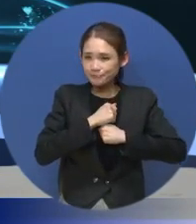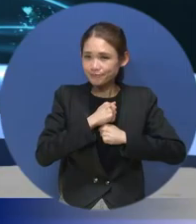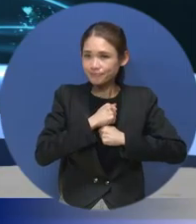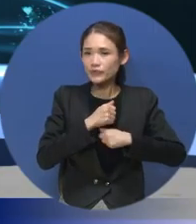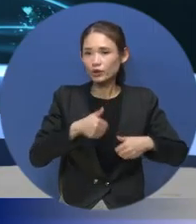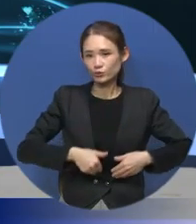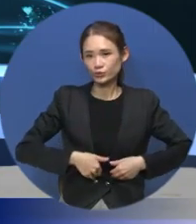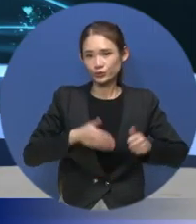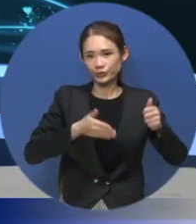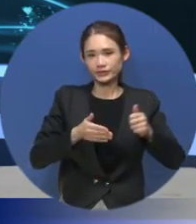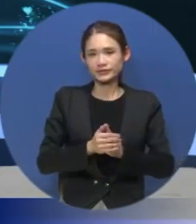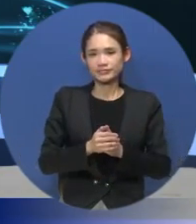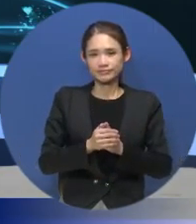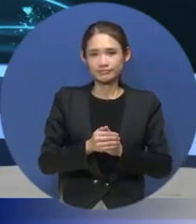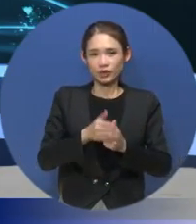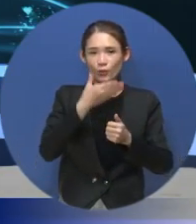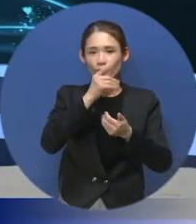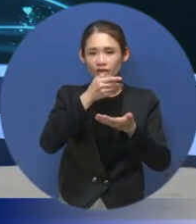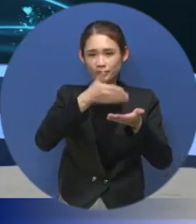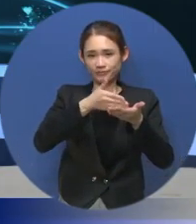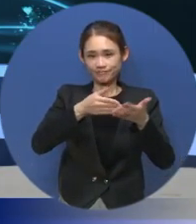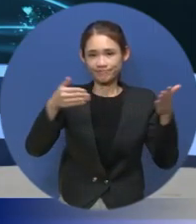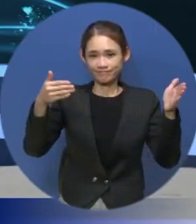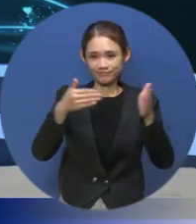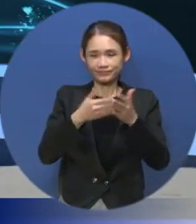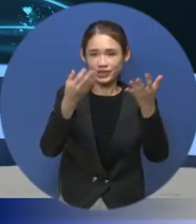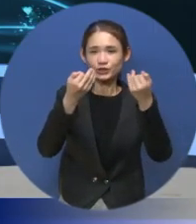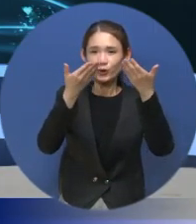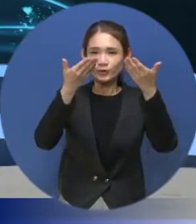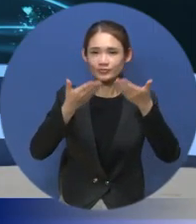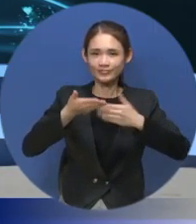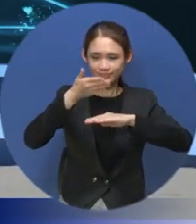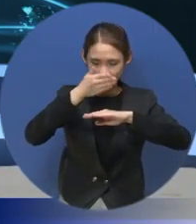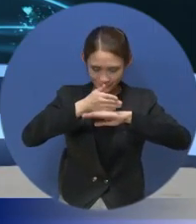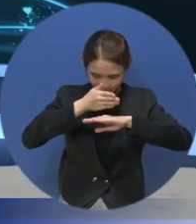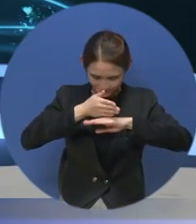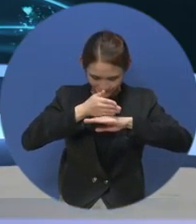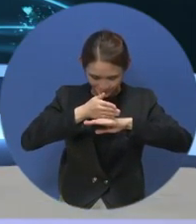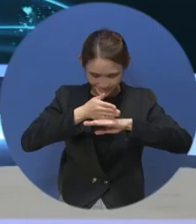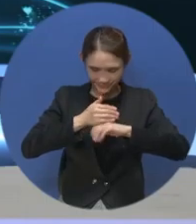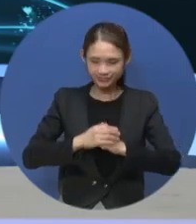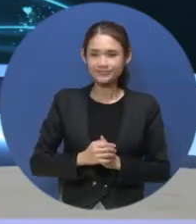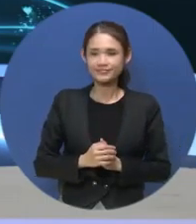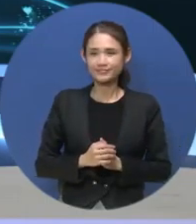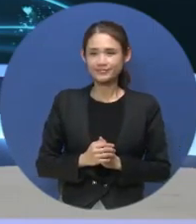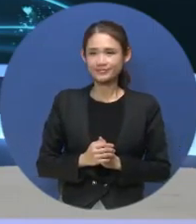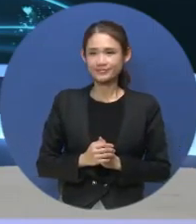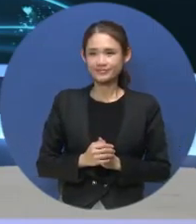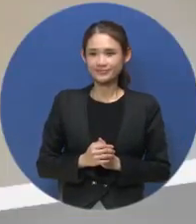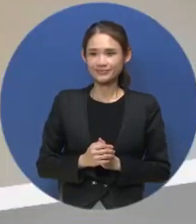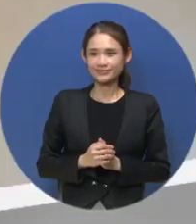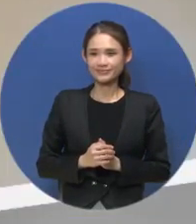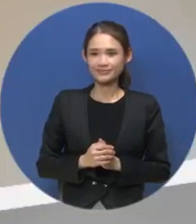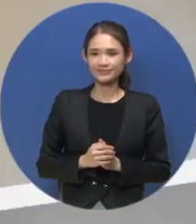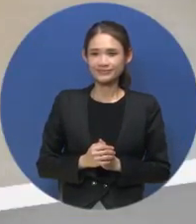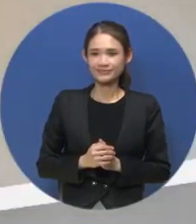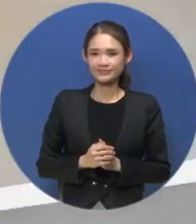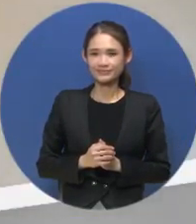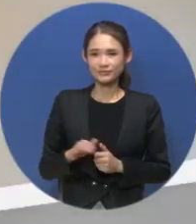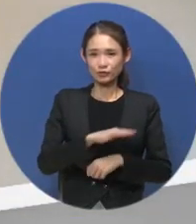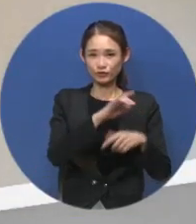나오고 있지만 수십만 명의 신규 확진자가 나오는 인도발 코로나 변이에 긴장을 늦출 수 없는 상황인데요.